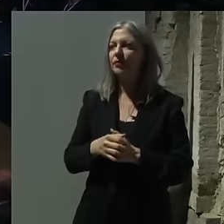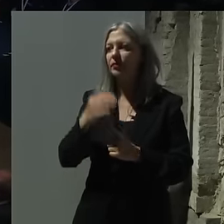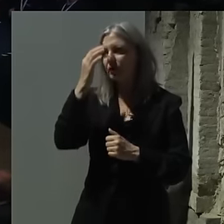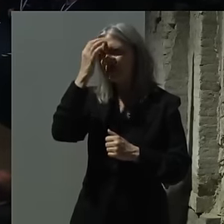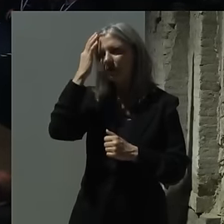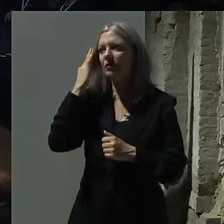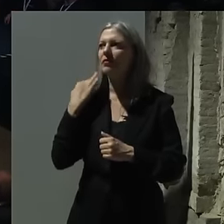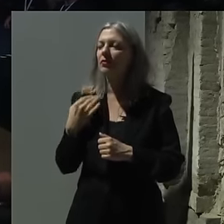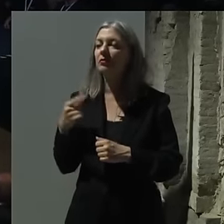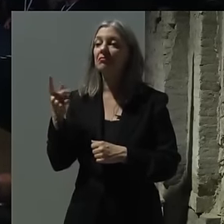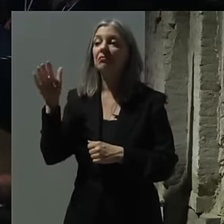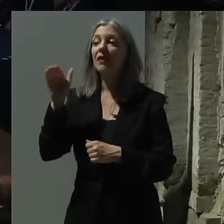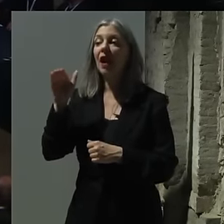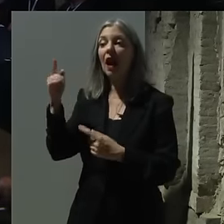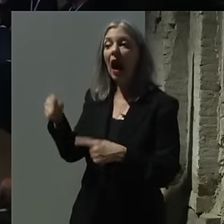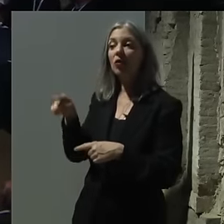Allora, questo ragazzo